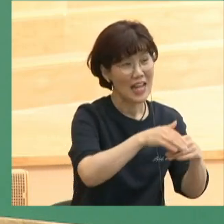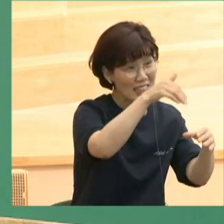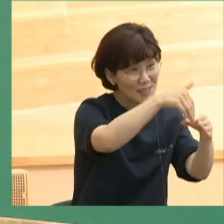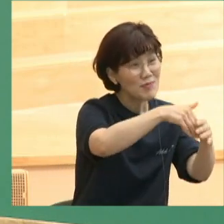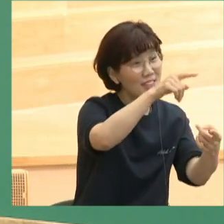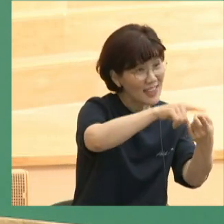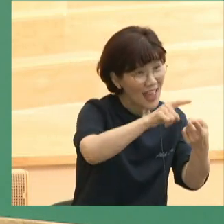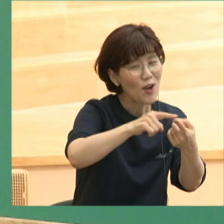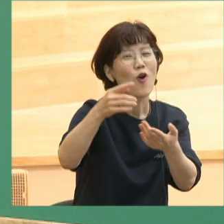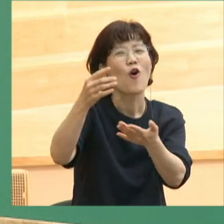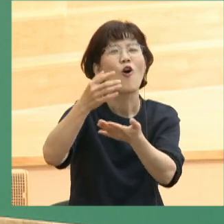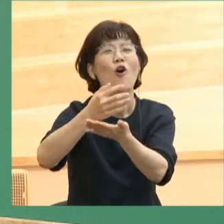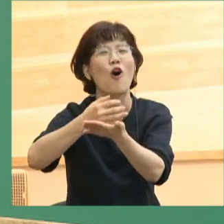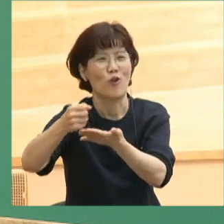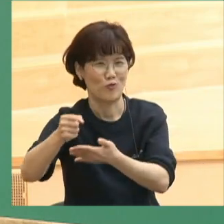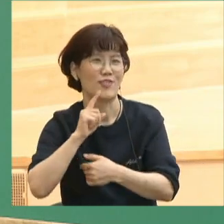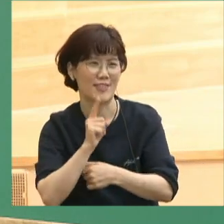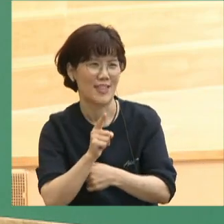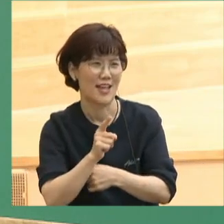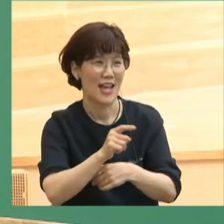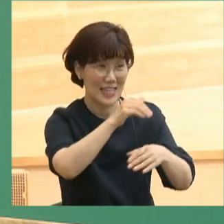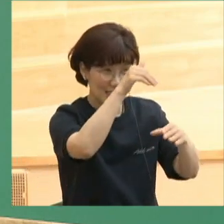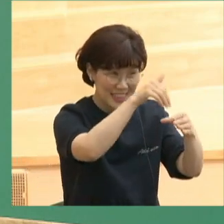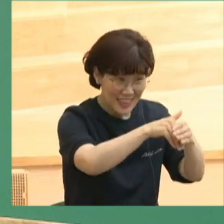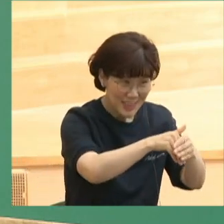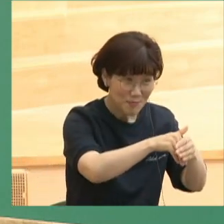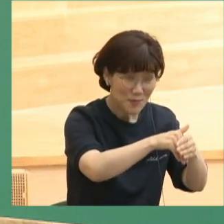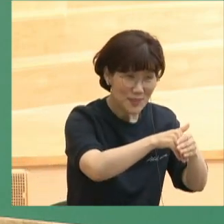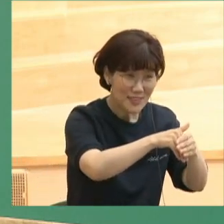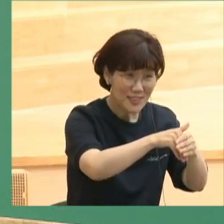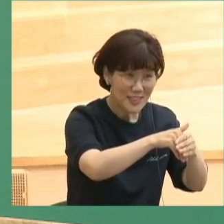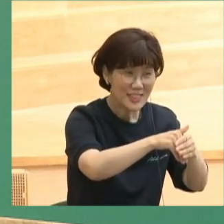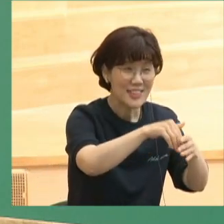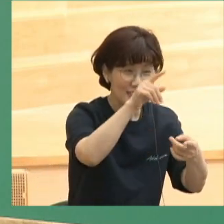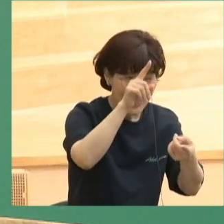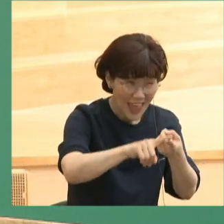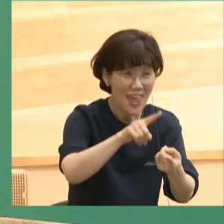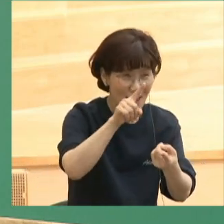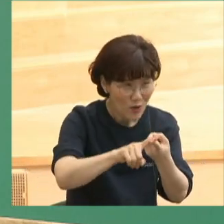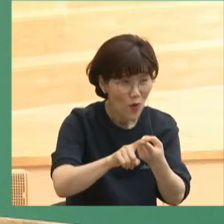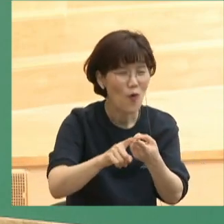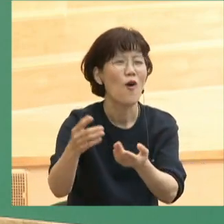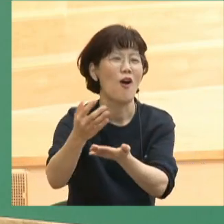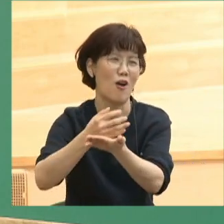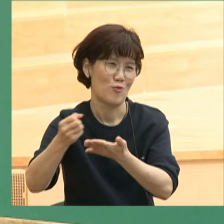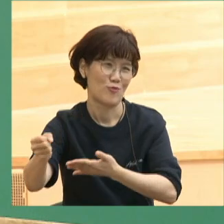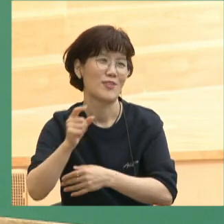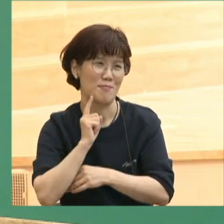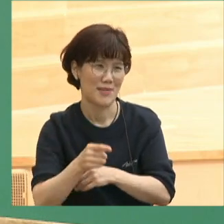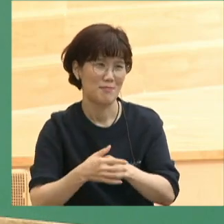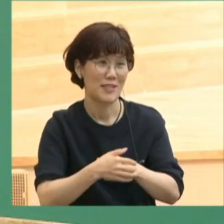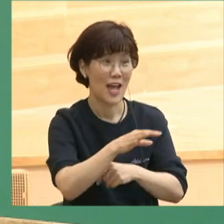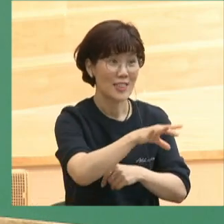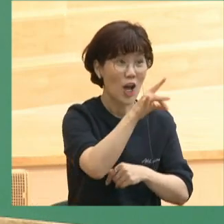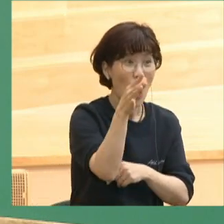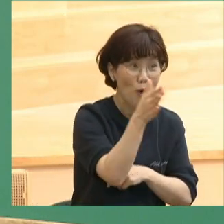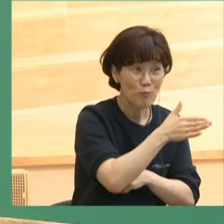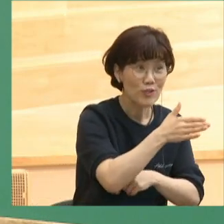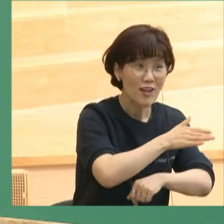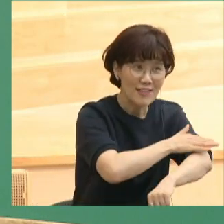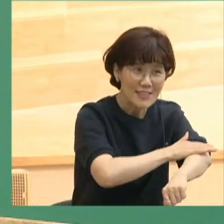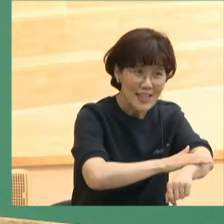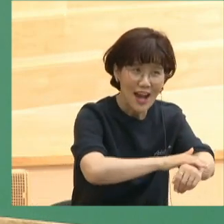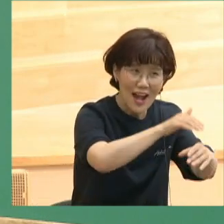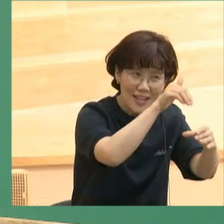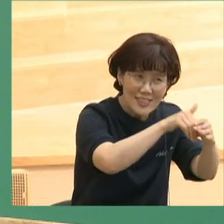심는 대로 거둔다라는, 심은 것부터 거둬진다라는. 그러니까 처음부터 잘 심어야